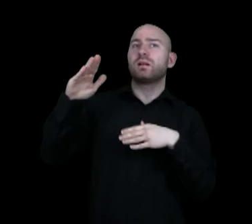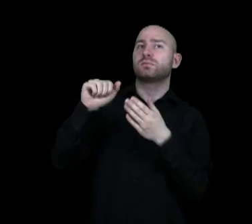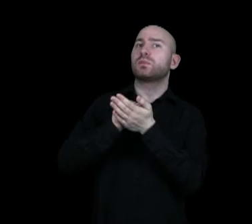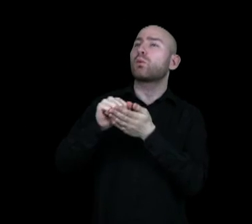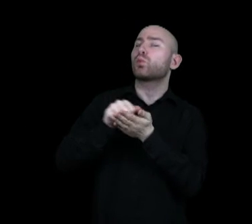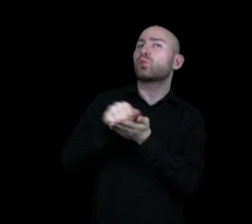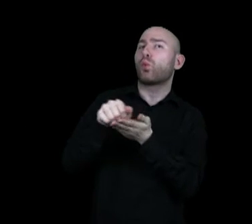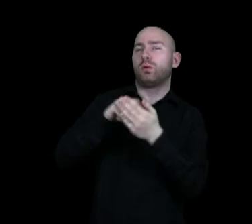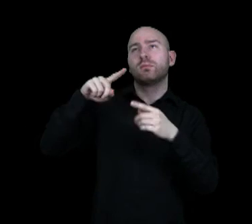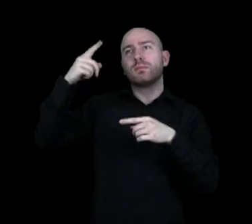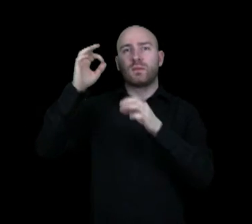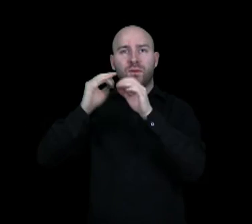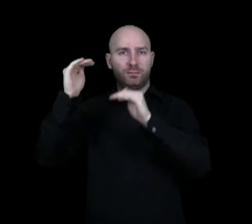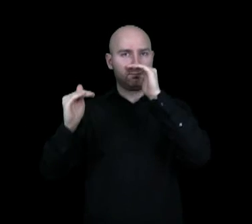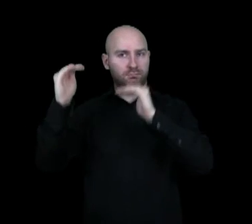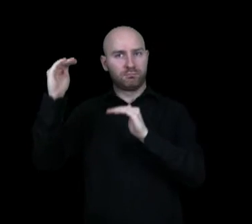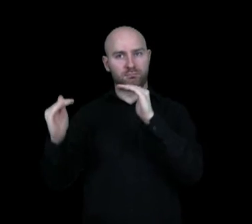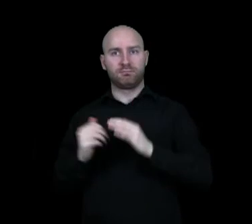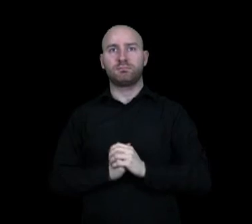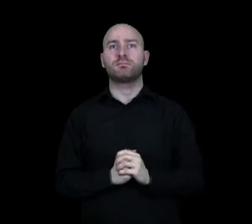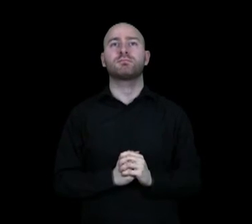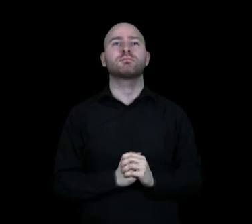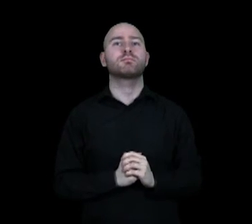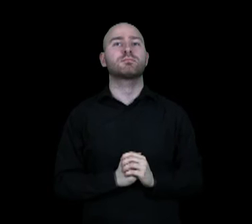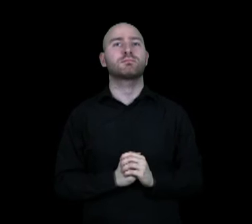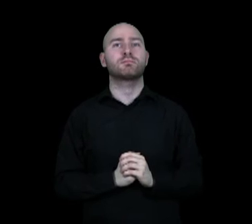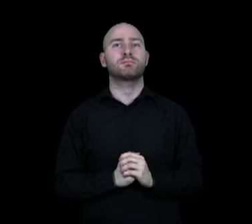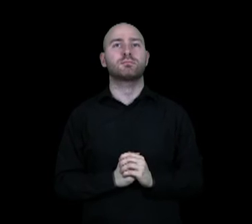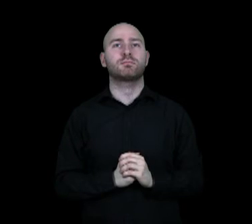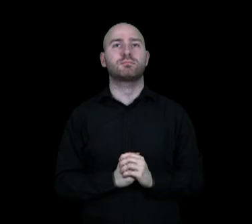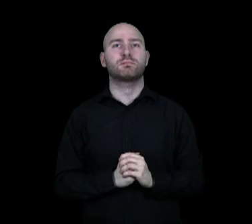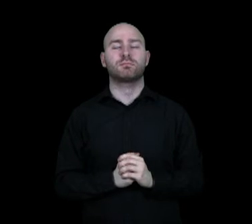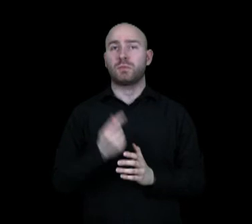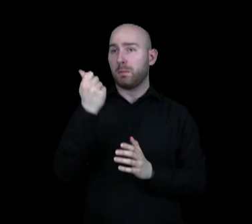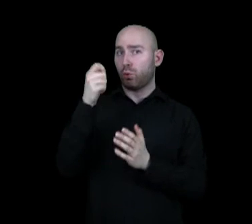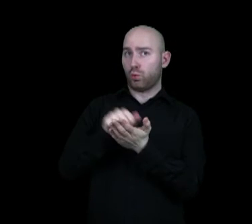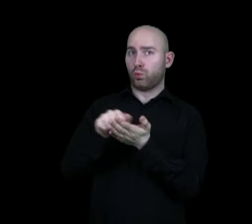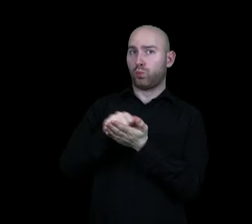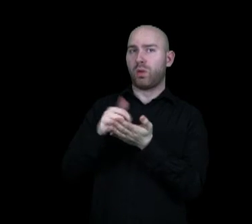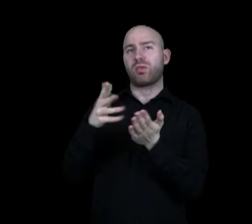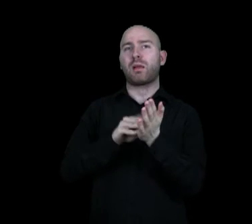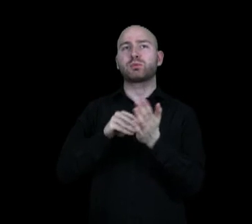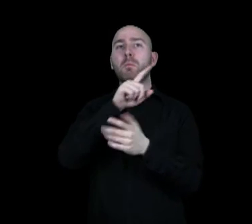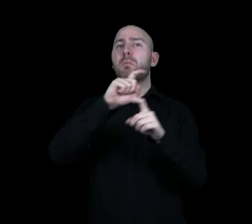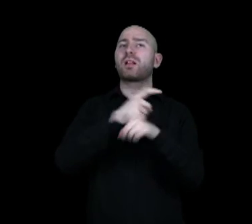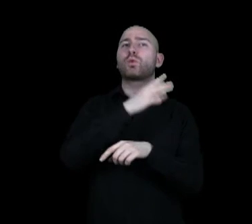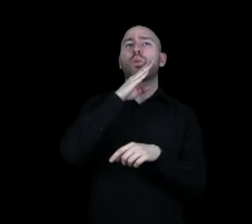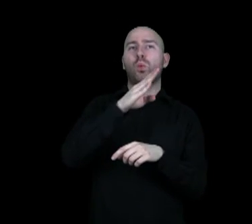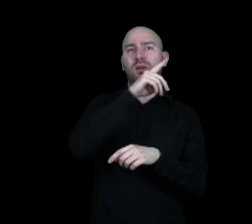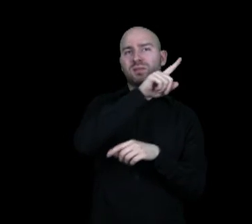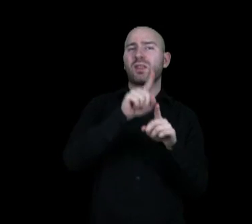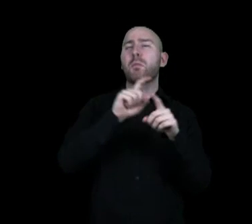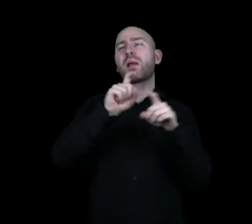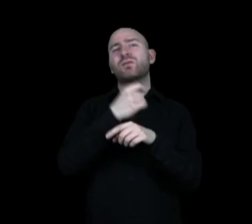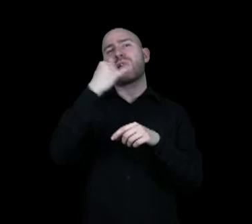Decyzja czy wydrukować więcej czy mniej. Drukowanie pieniędzy. Na ogół, zwłaszcza w USA i w większości dużych krajów robi